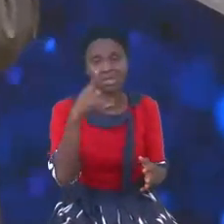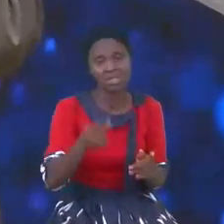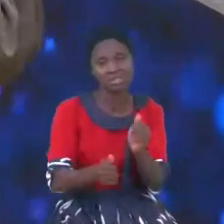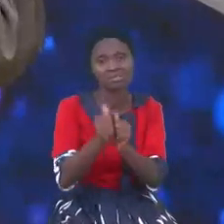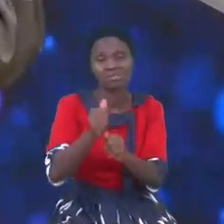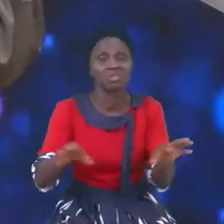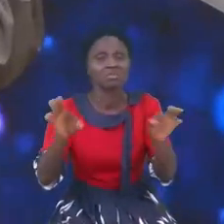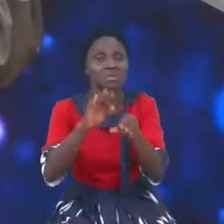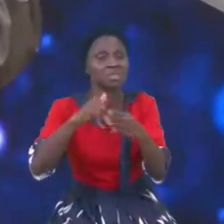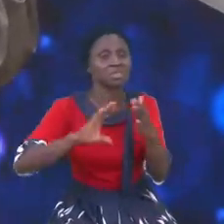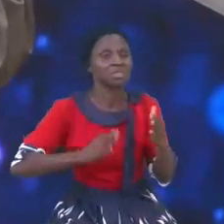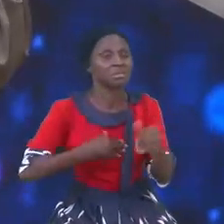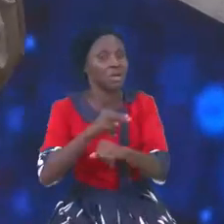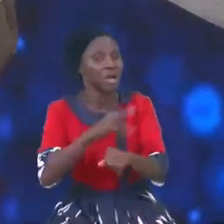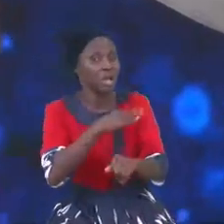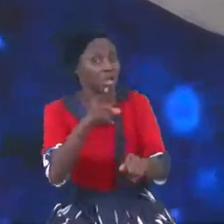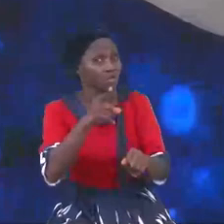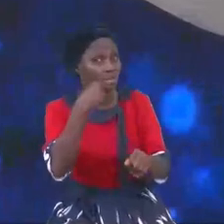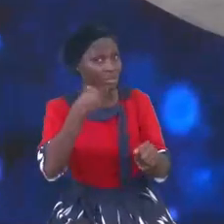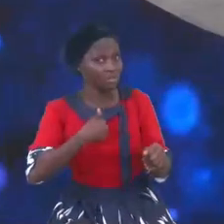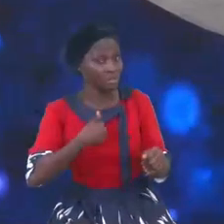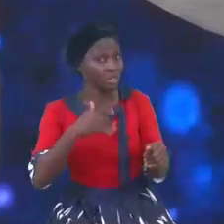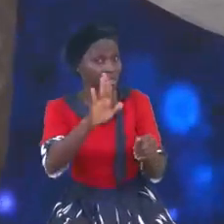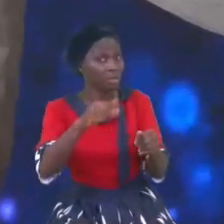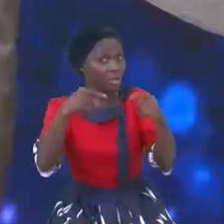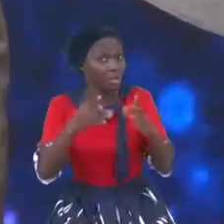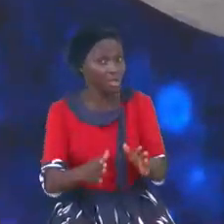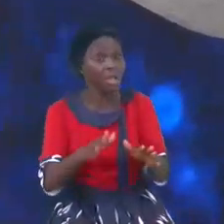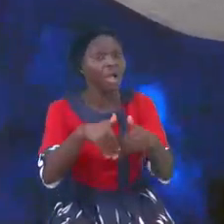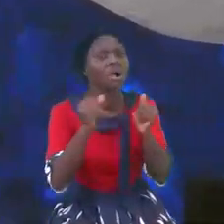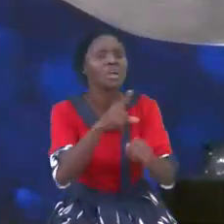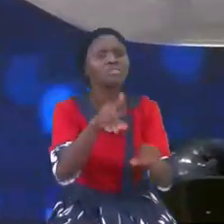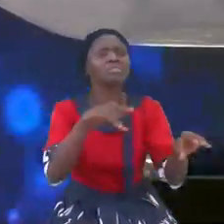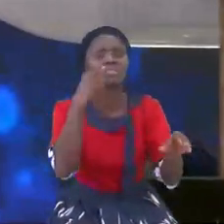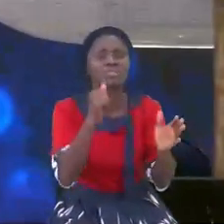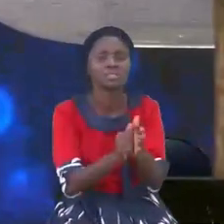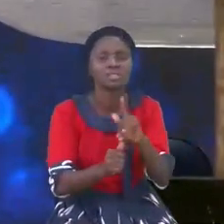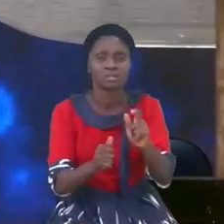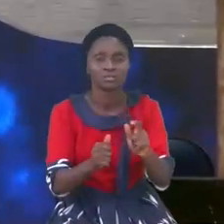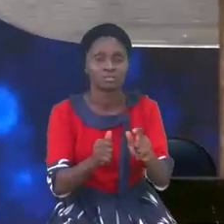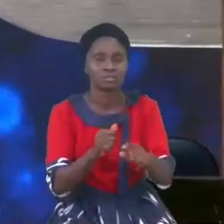me prends pour ennemi. Comment tu pouvais parler comme ça? Non. Il répondit,